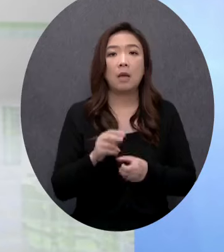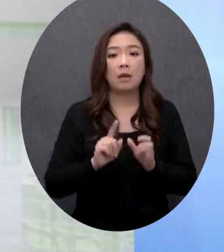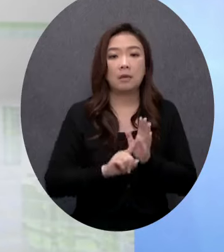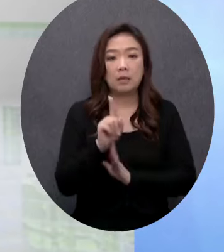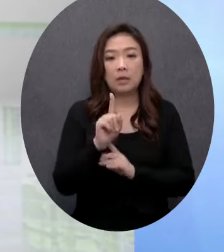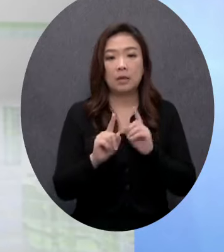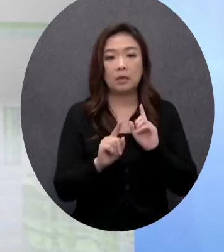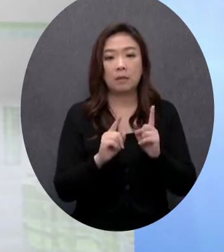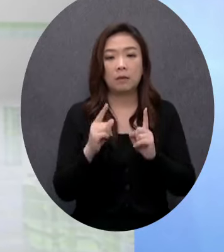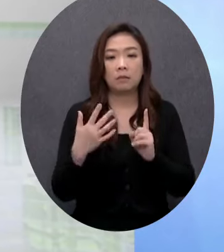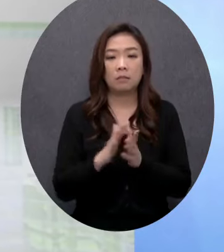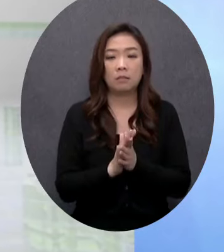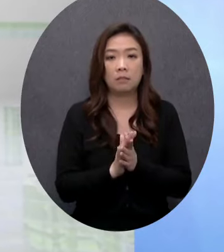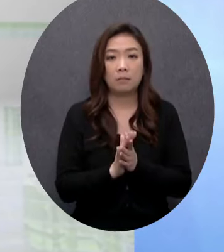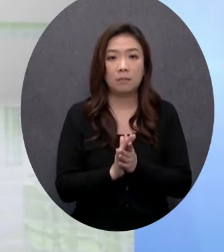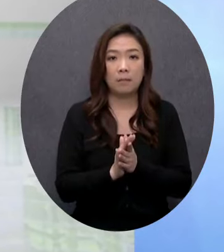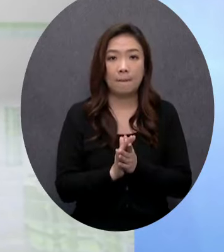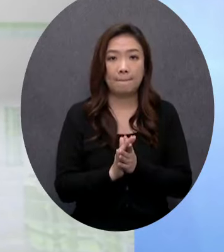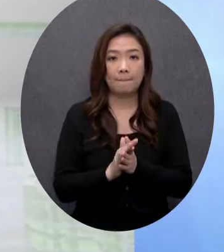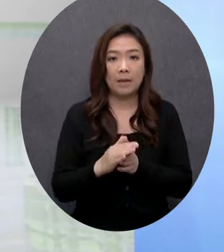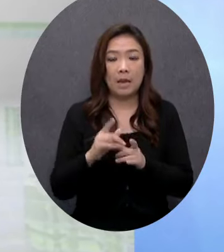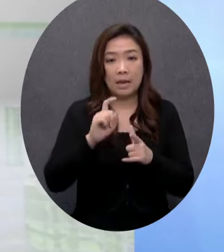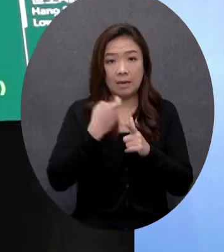是9个月以来最高水平。